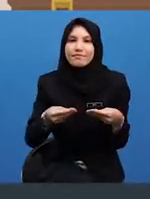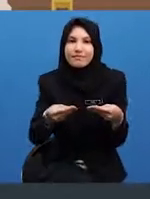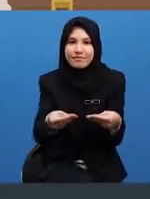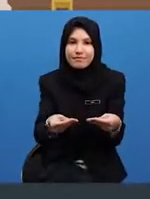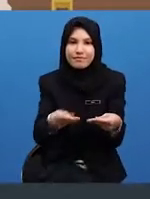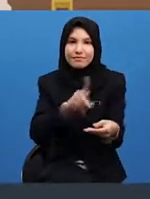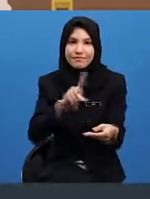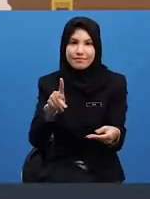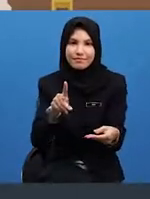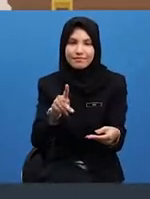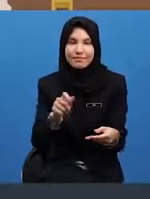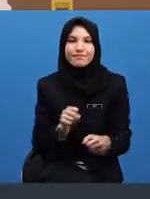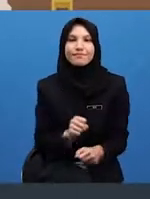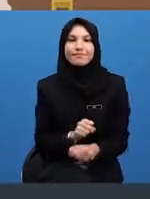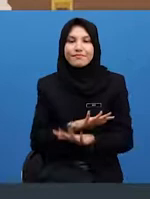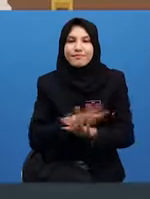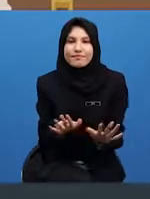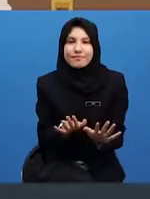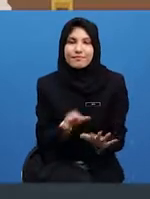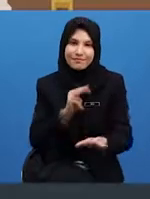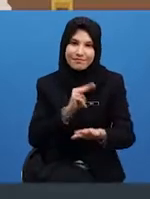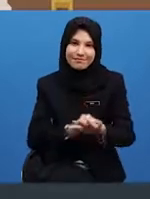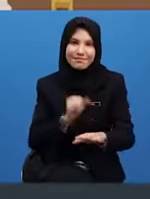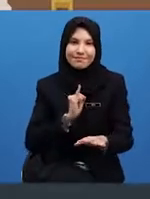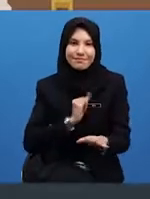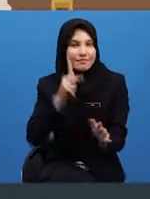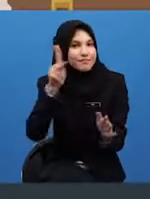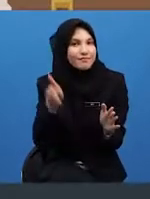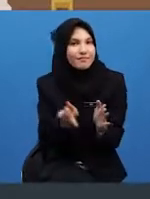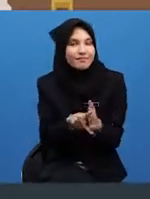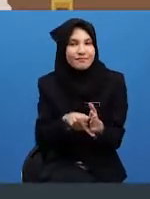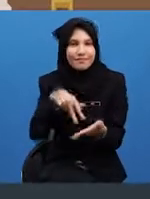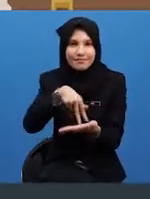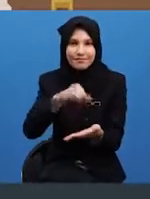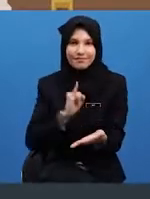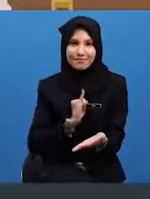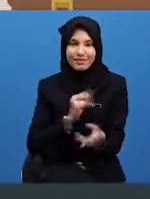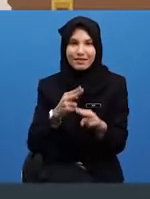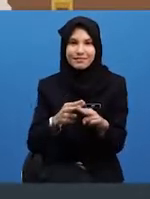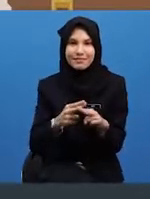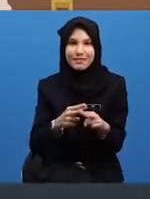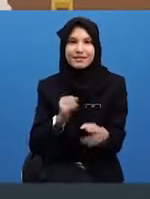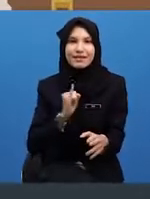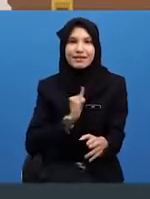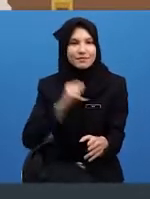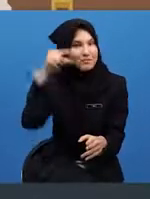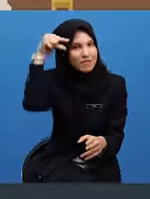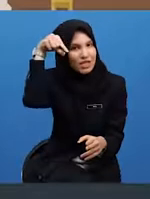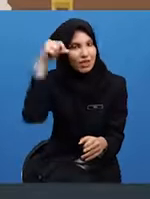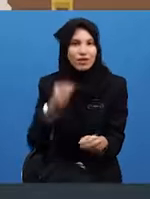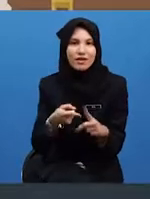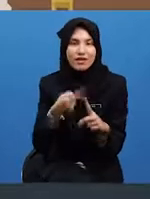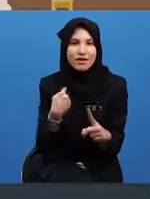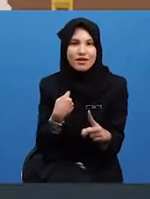sampaikan. Tanpa membuang masa, saya akan memperkenalkan diri saya. Nama saya Mr. Q